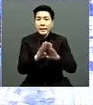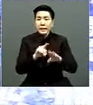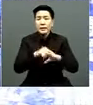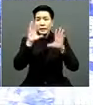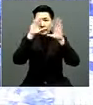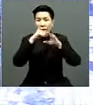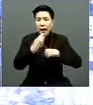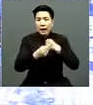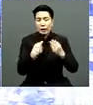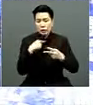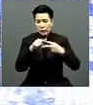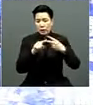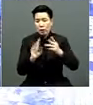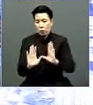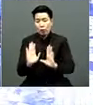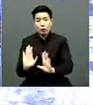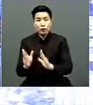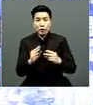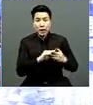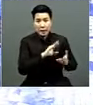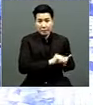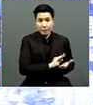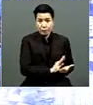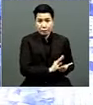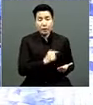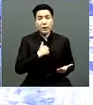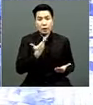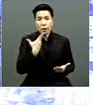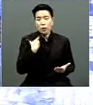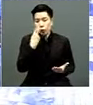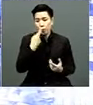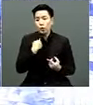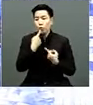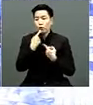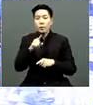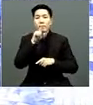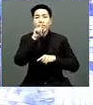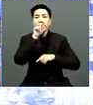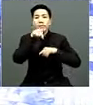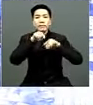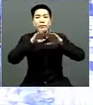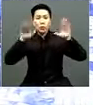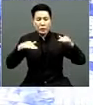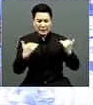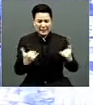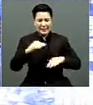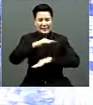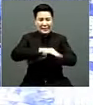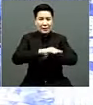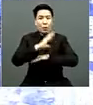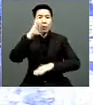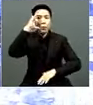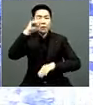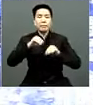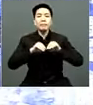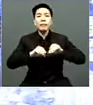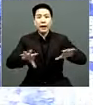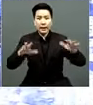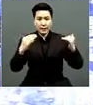ร่นะครับติดไว้2ข้อซึ่งจะเป็นคำตอบที่จะเกิดขึ้นอยู่ในราชกิจจา ไม่ยืนนี้ก็พรุ่งนี้นะครับเดี๋ยวขออนุญาต